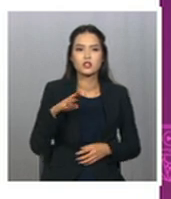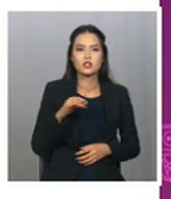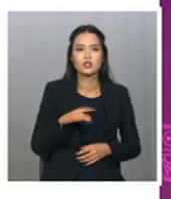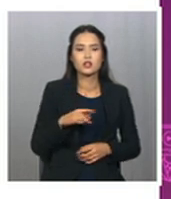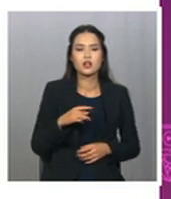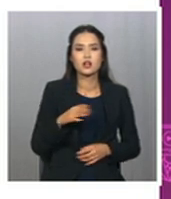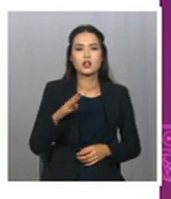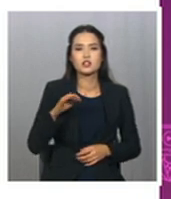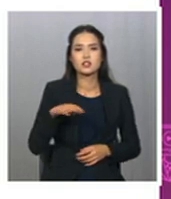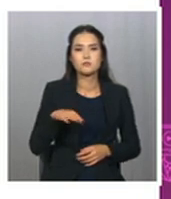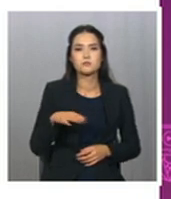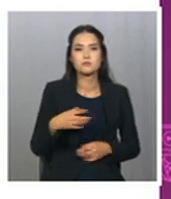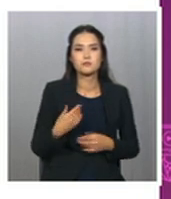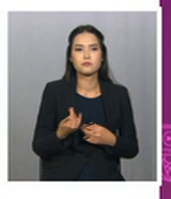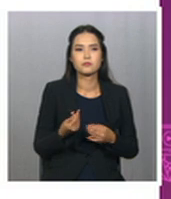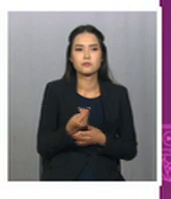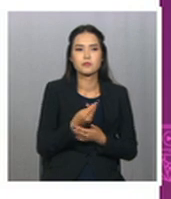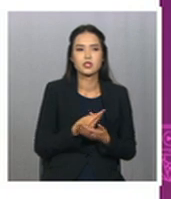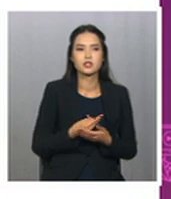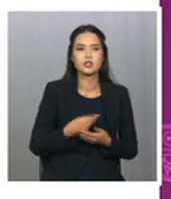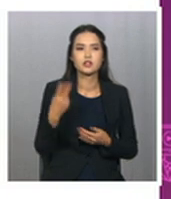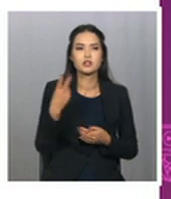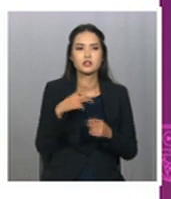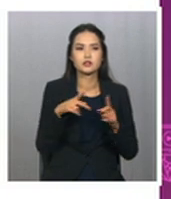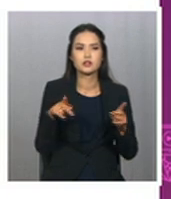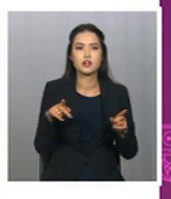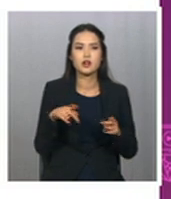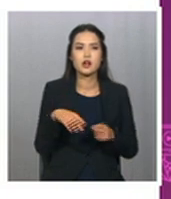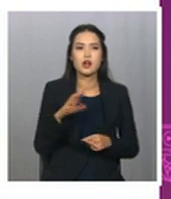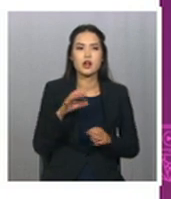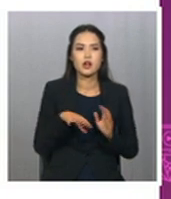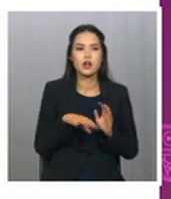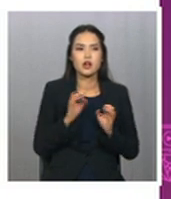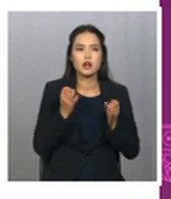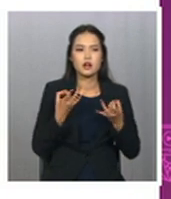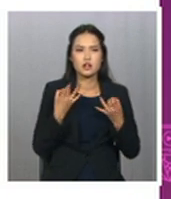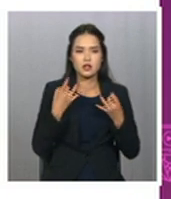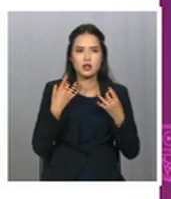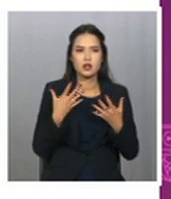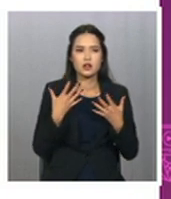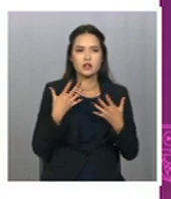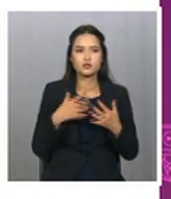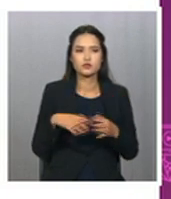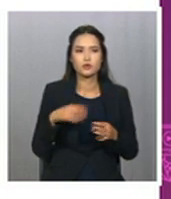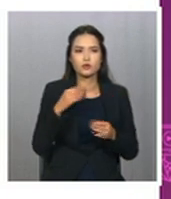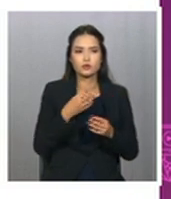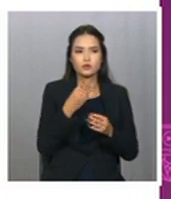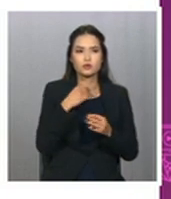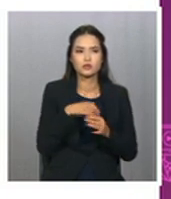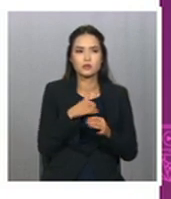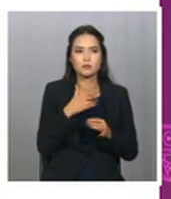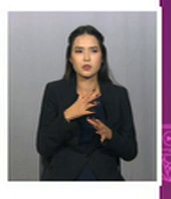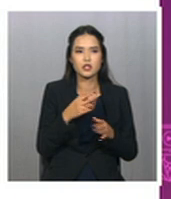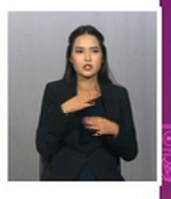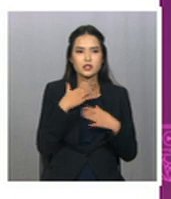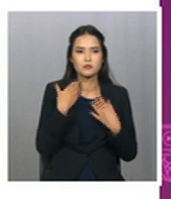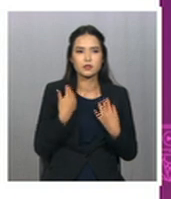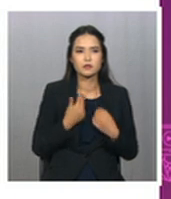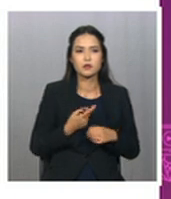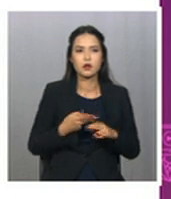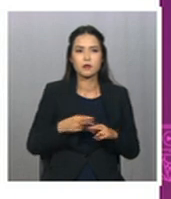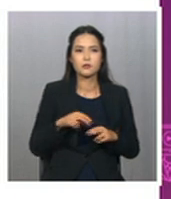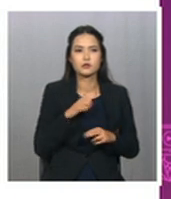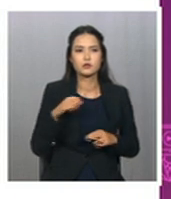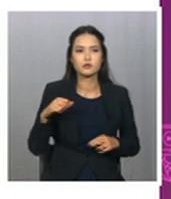бейне. Келесі екінші үзінді. Анық жұт жаппай келмей ме? Бұл соның өзі ғой. Ел